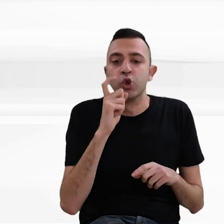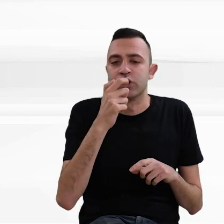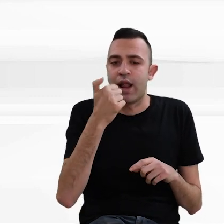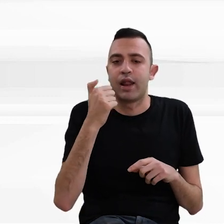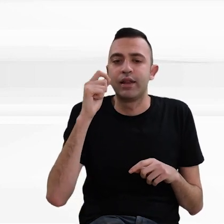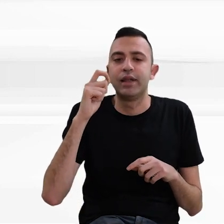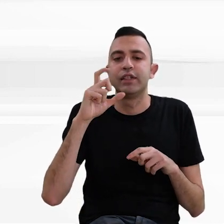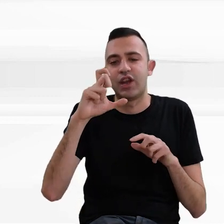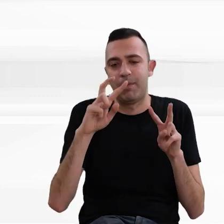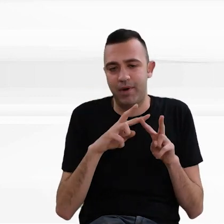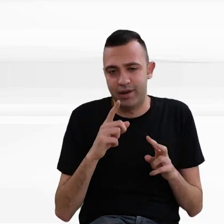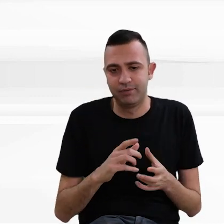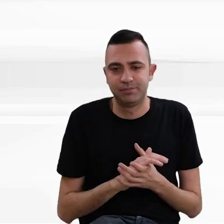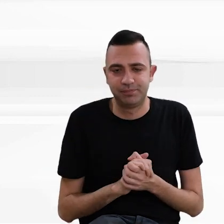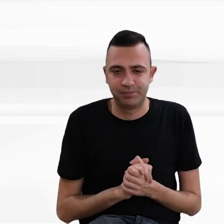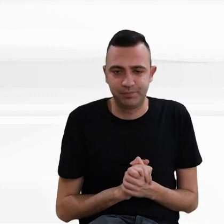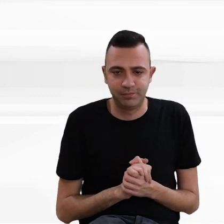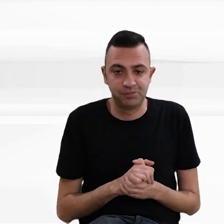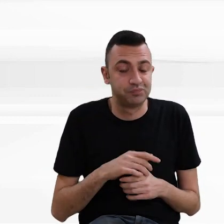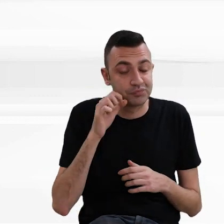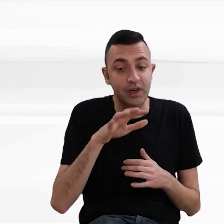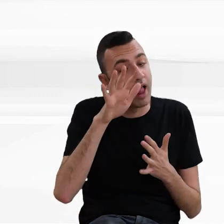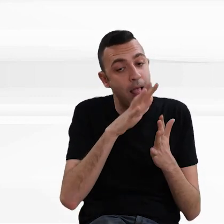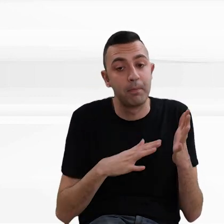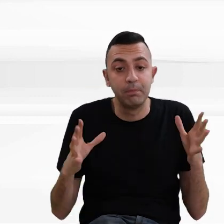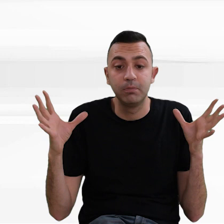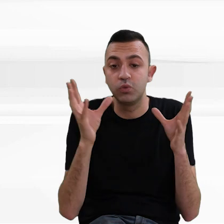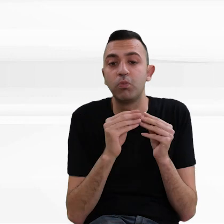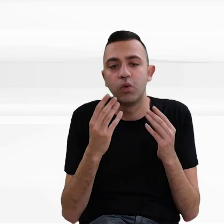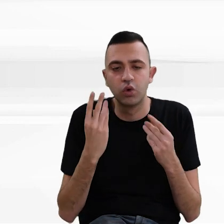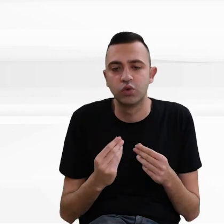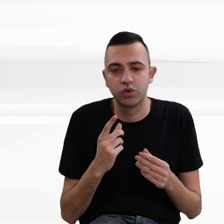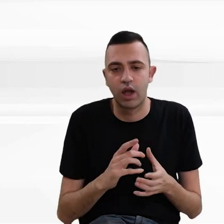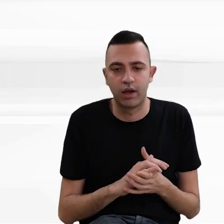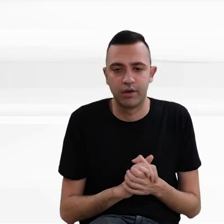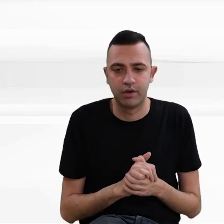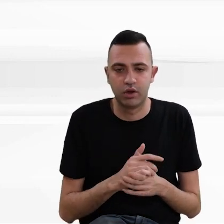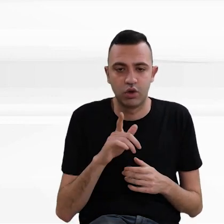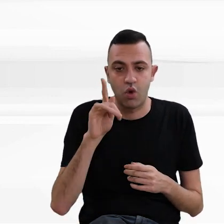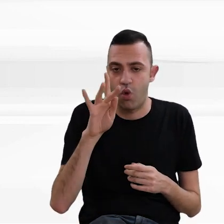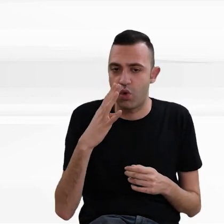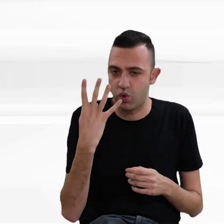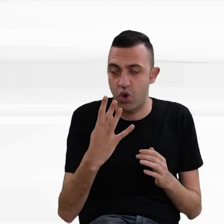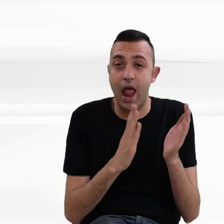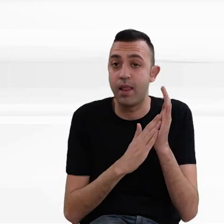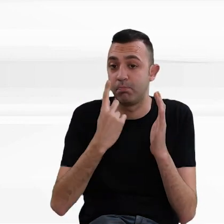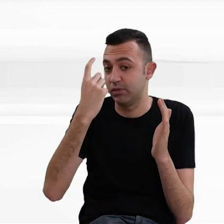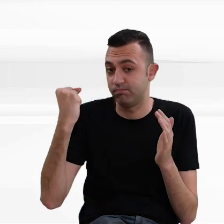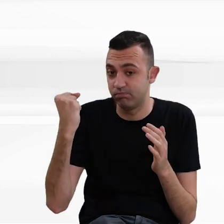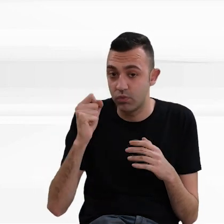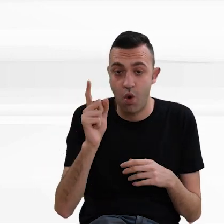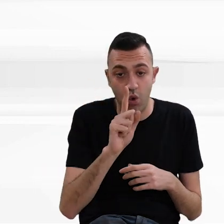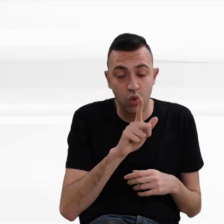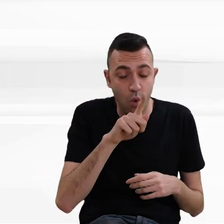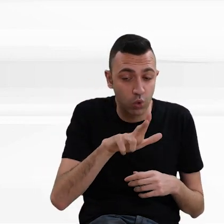196 santimetrekare bunların hepsini toplarsam alt alta Burası 14'ün 4 Elde var Bir